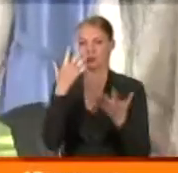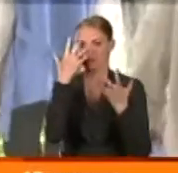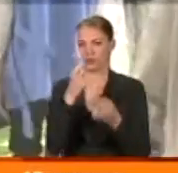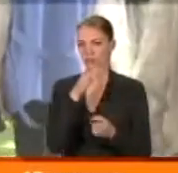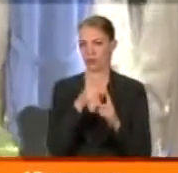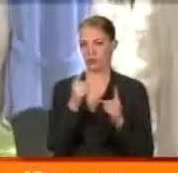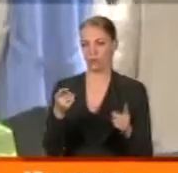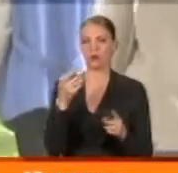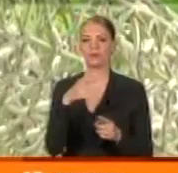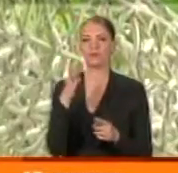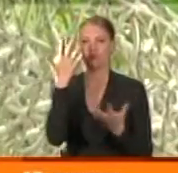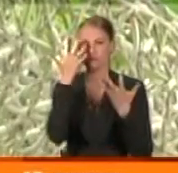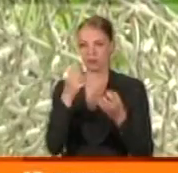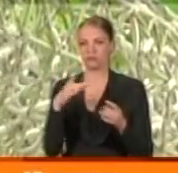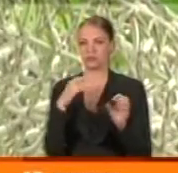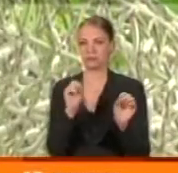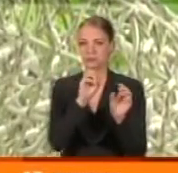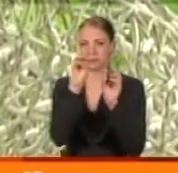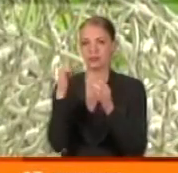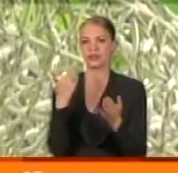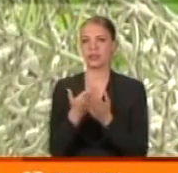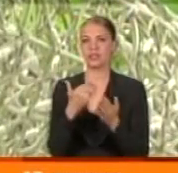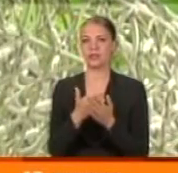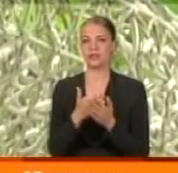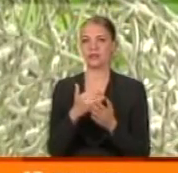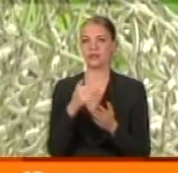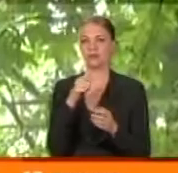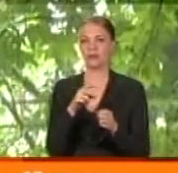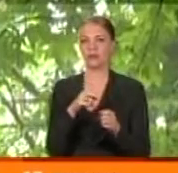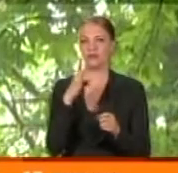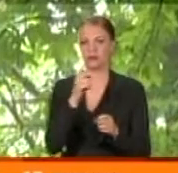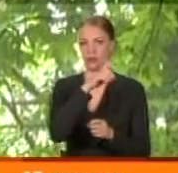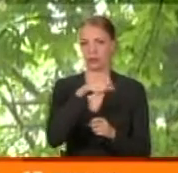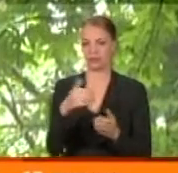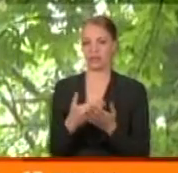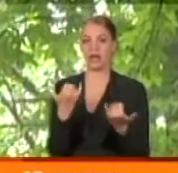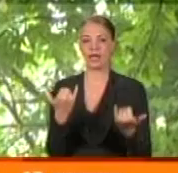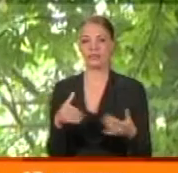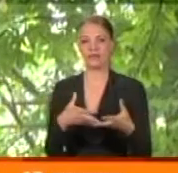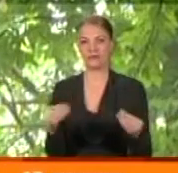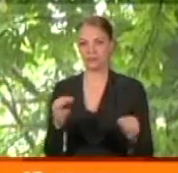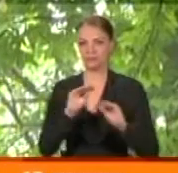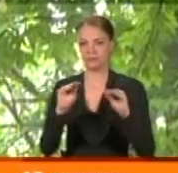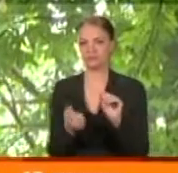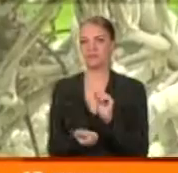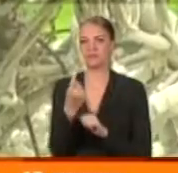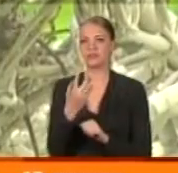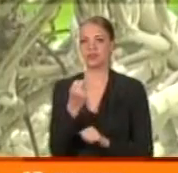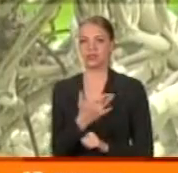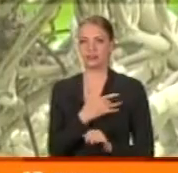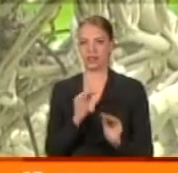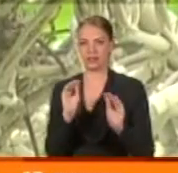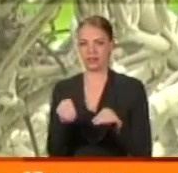пори. Тоді скульптура вбиралася вогнями і ніби липнула над головами перехожих. А цієї весни в інсталяції з'явилось